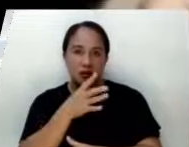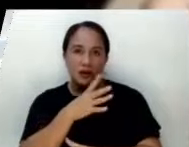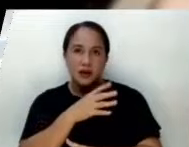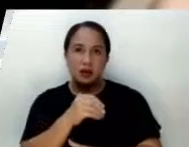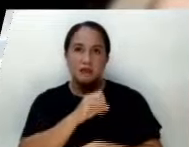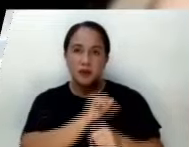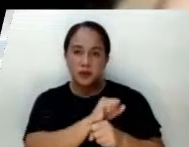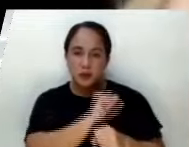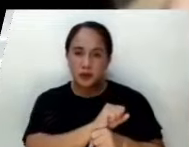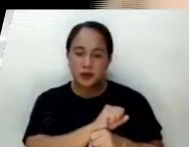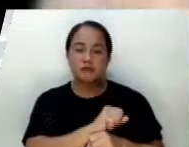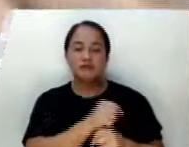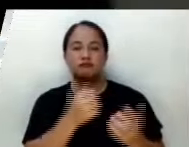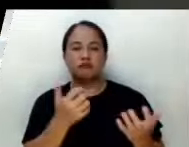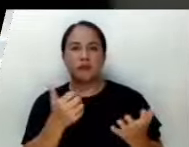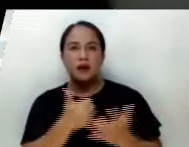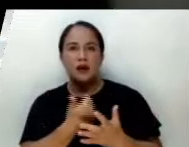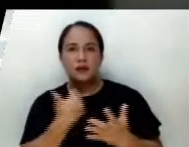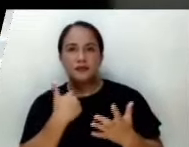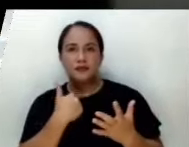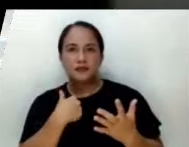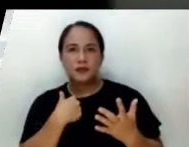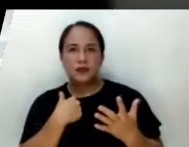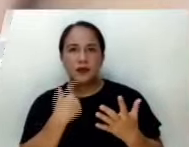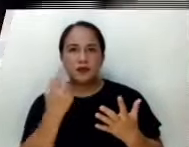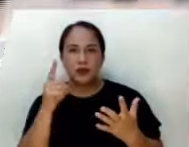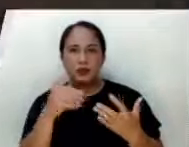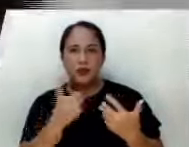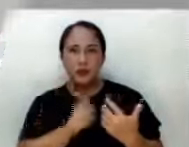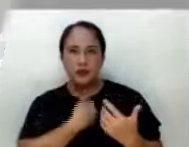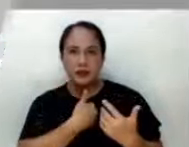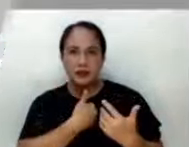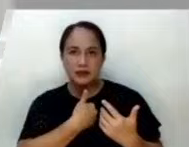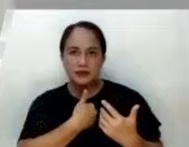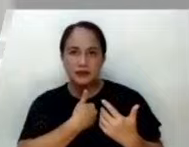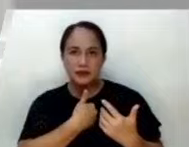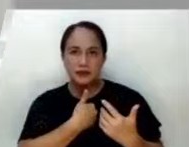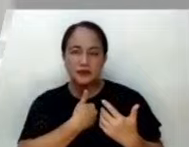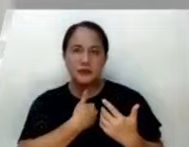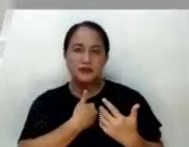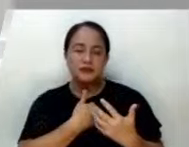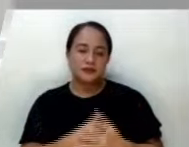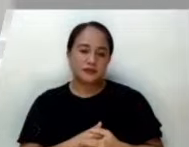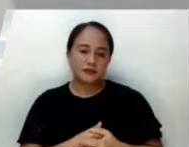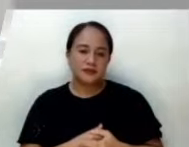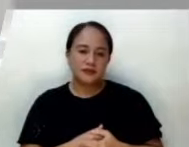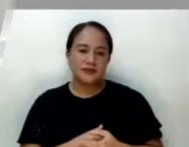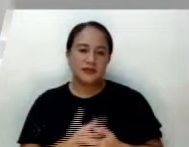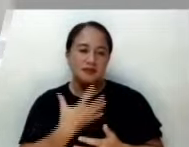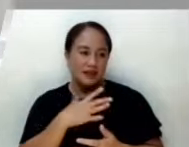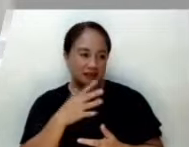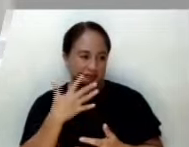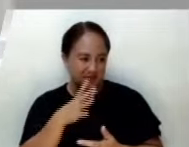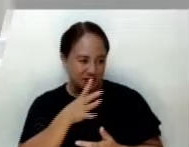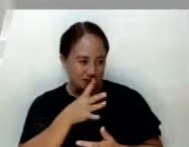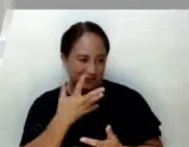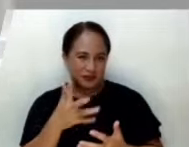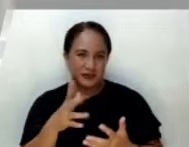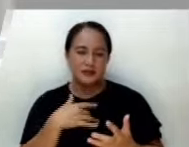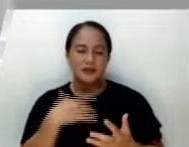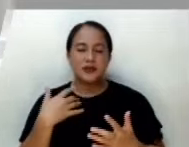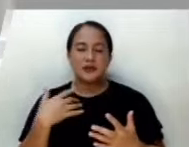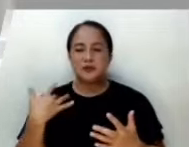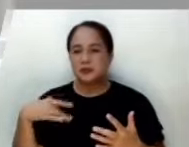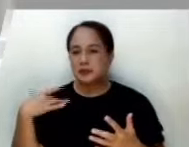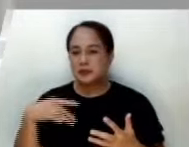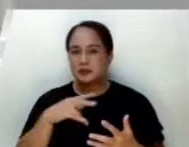And then something that is for myself would be travel. Hot mama si Max sa kanyang personal fashion shoots na regalo niya